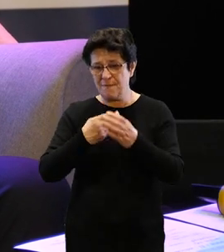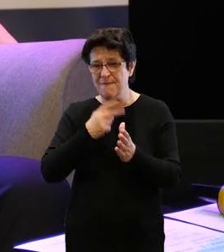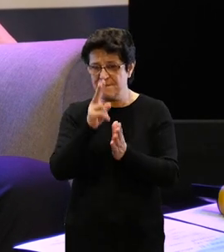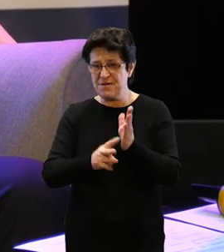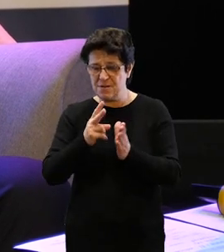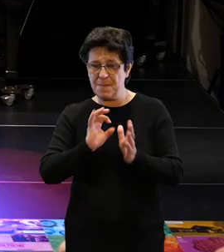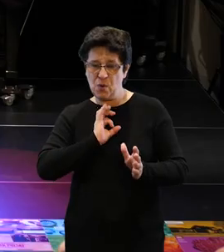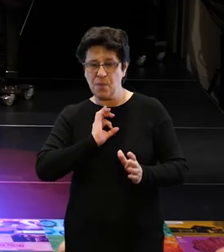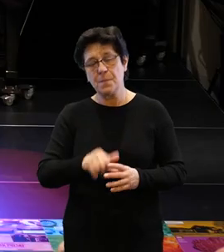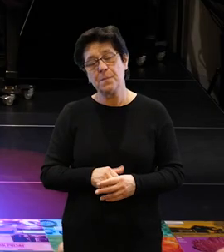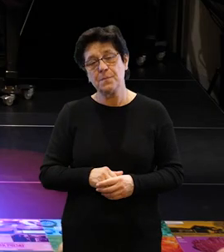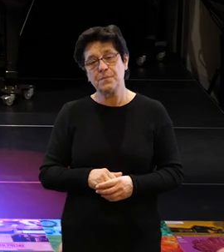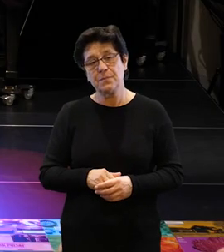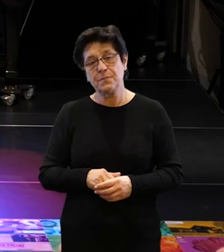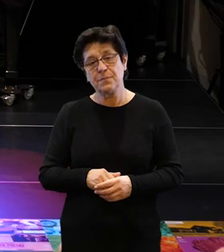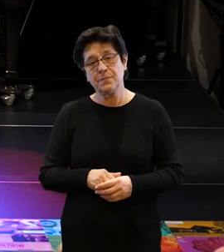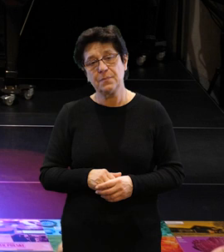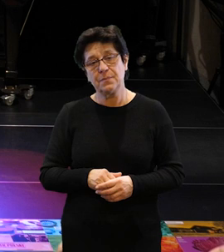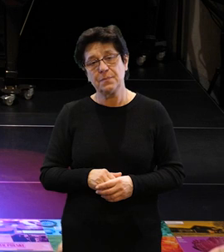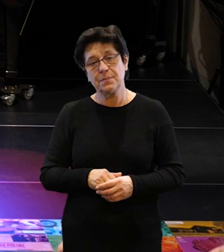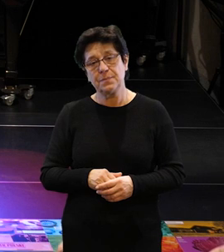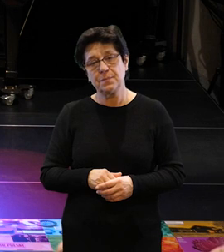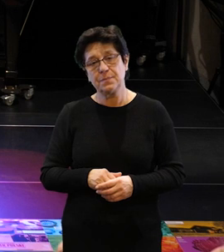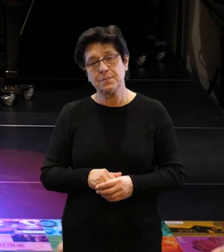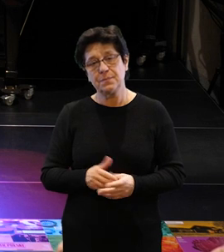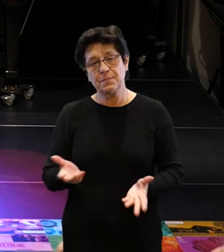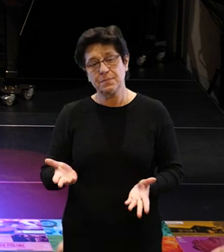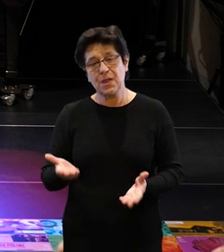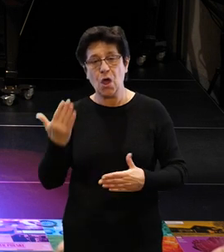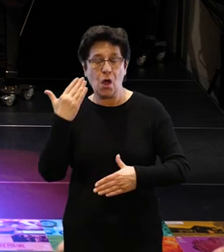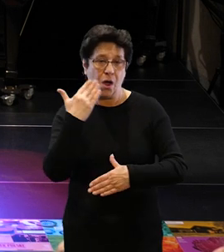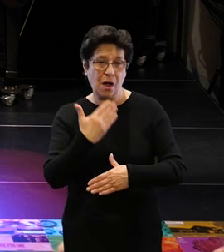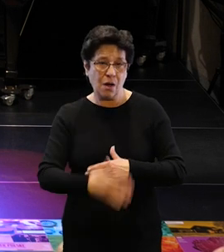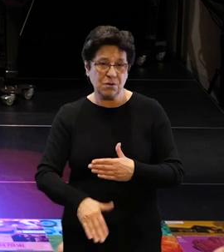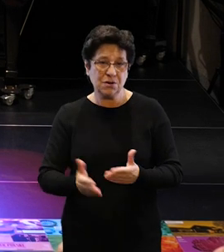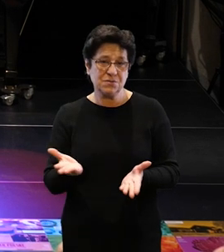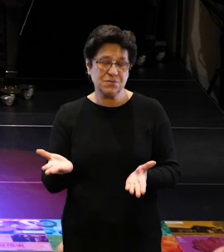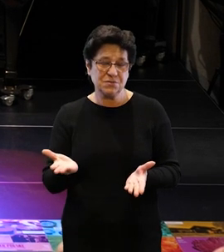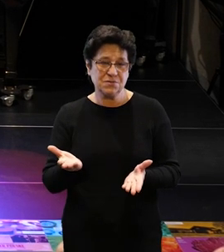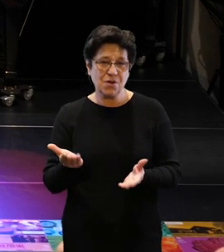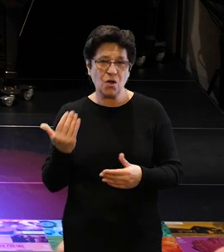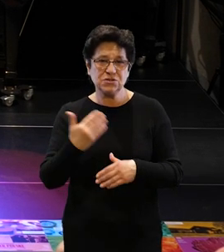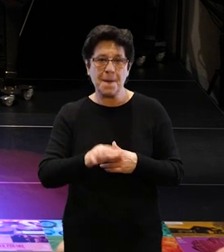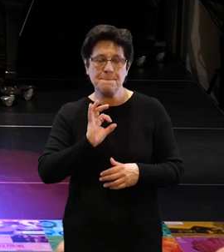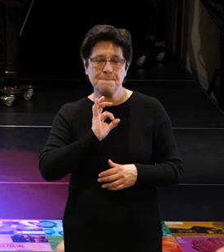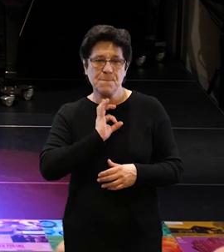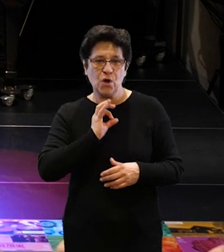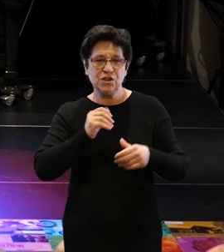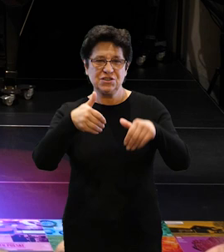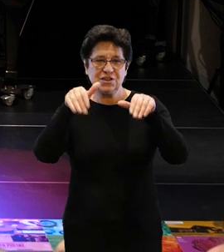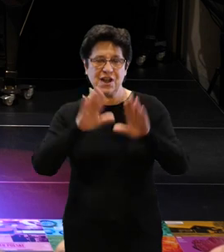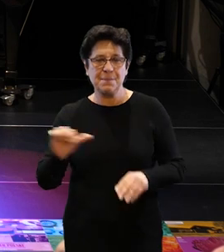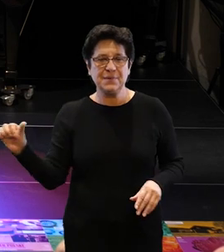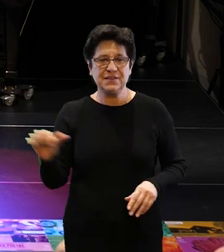filmie o koniec prezentacji ostatnia galeria 100 drobiazgów moja galeria która